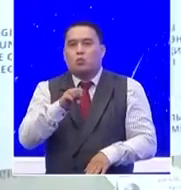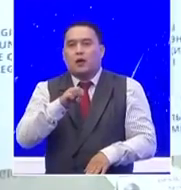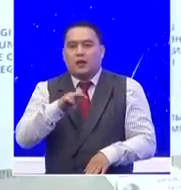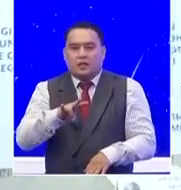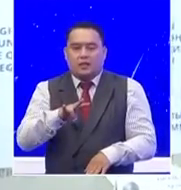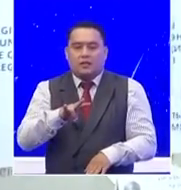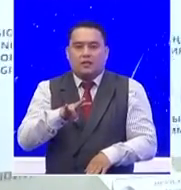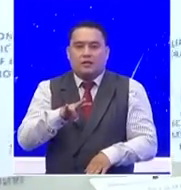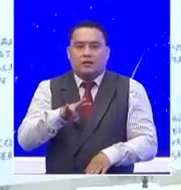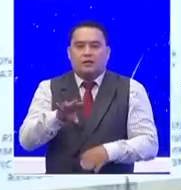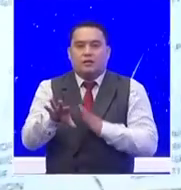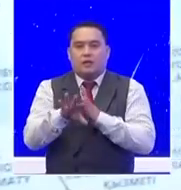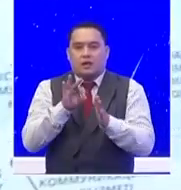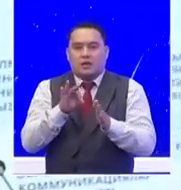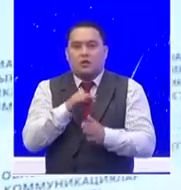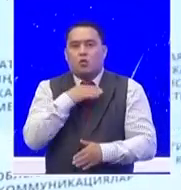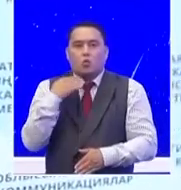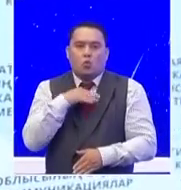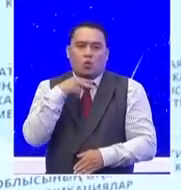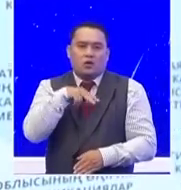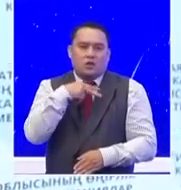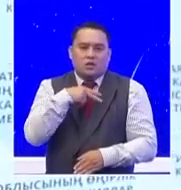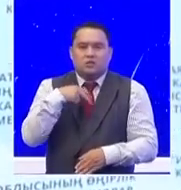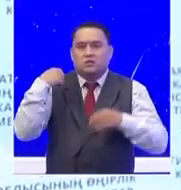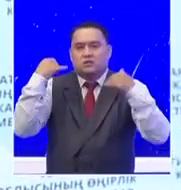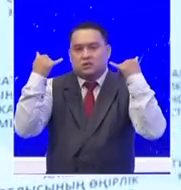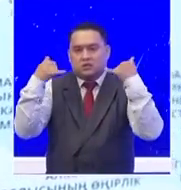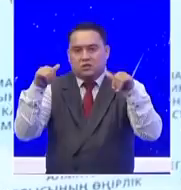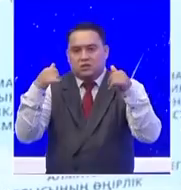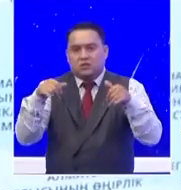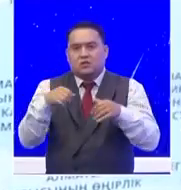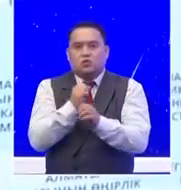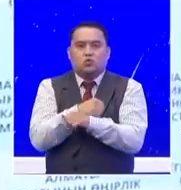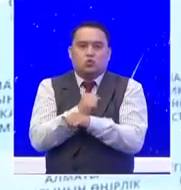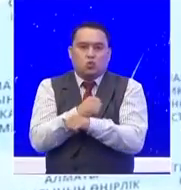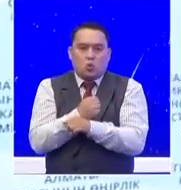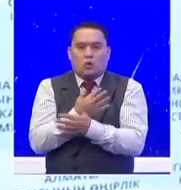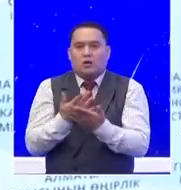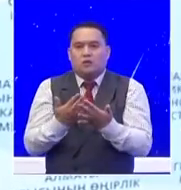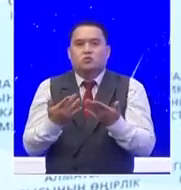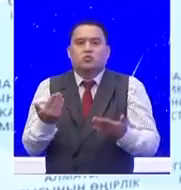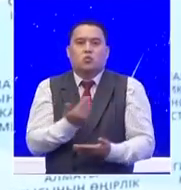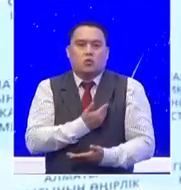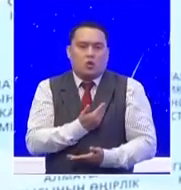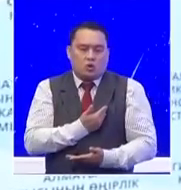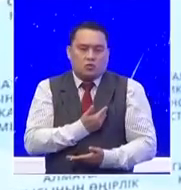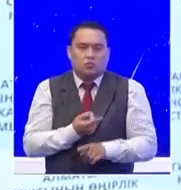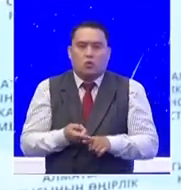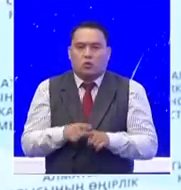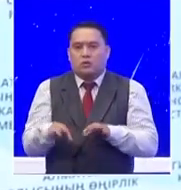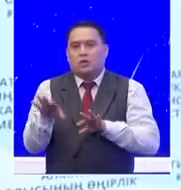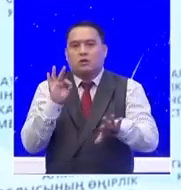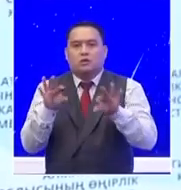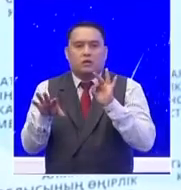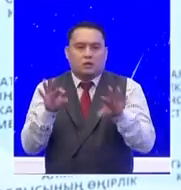шалу деген рәмізді таңдайды. Қойма, ешкі, сиыр, түйе соны таңдайды және неше бас мал салғысы келеді. Соған таңдау